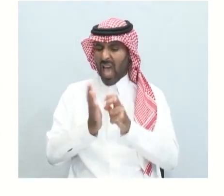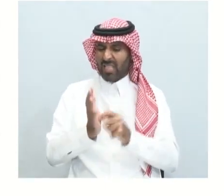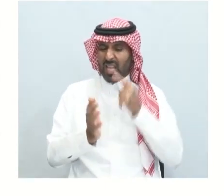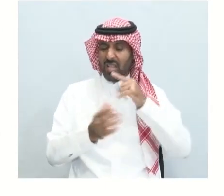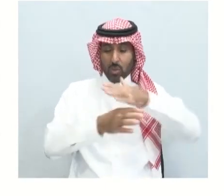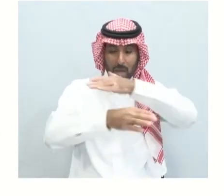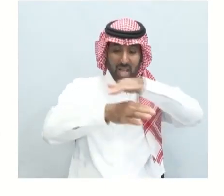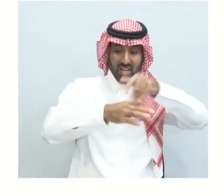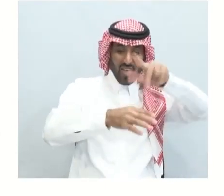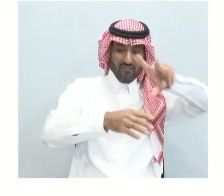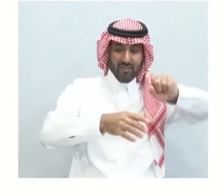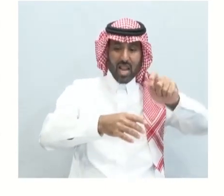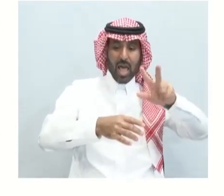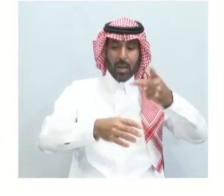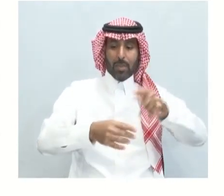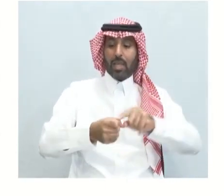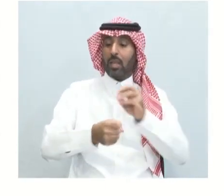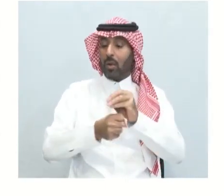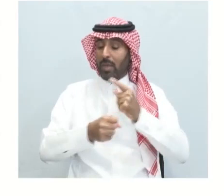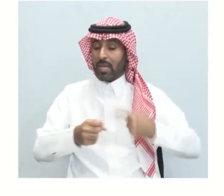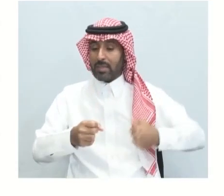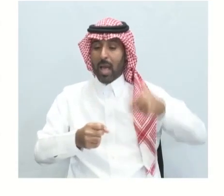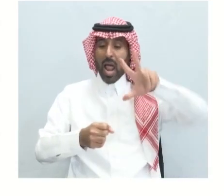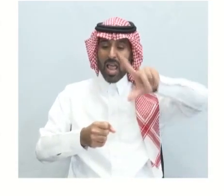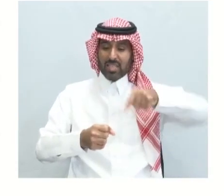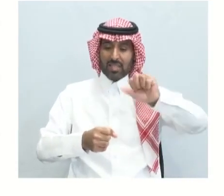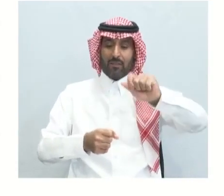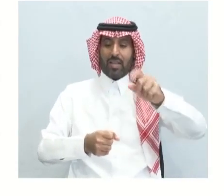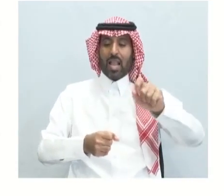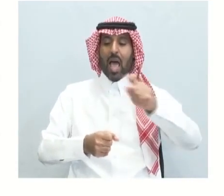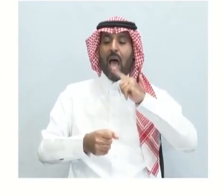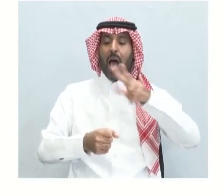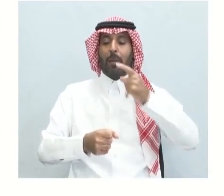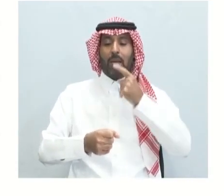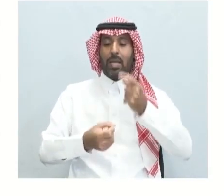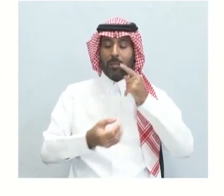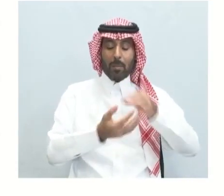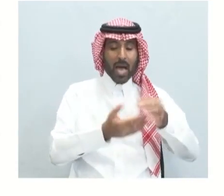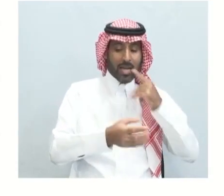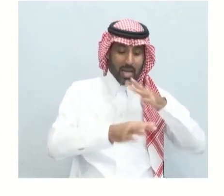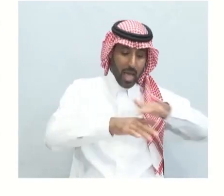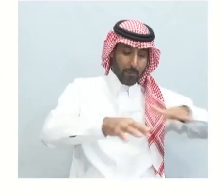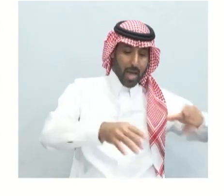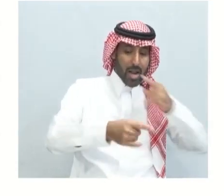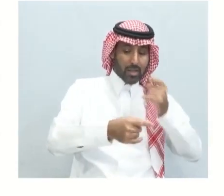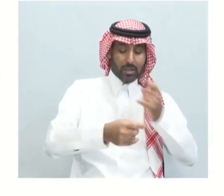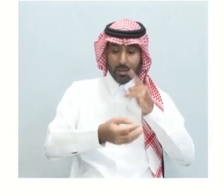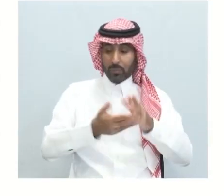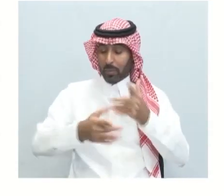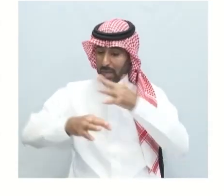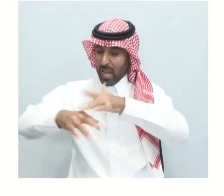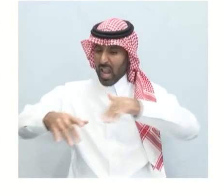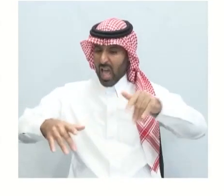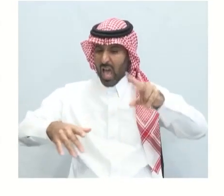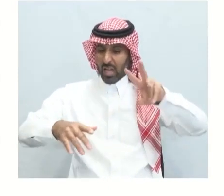الرف العربي والذي يعرف ايضا باسم الرصيف العربي واقليم البحر الاحمر واقليم الحرات ضافه الى هذه الاقاليم